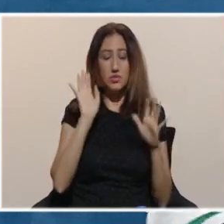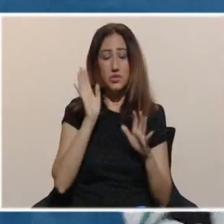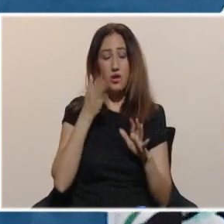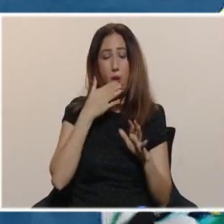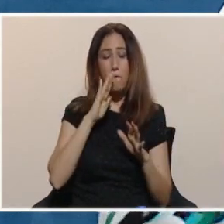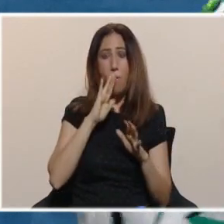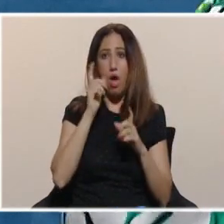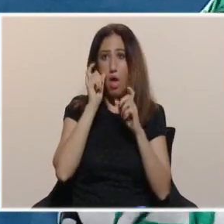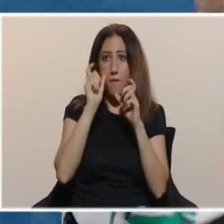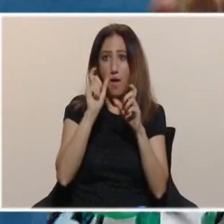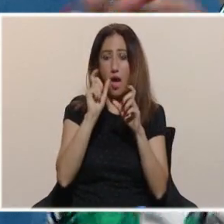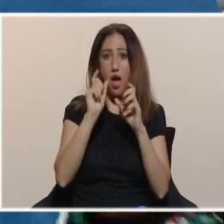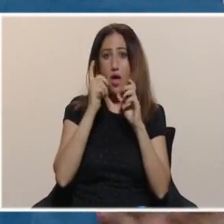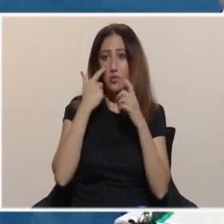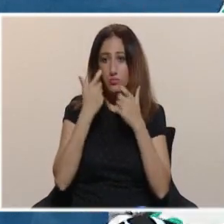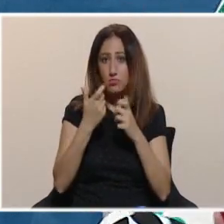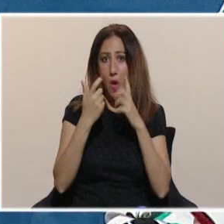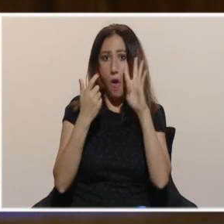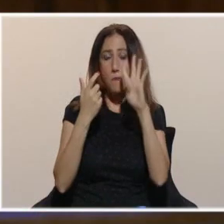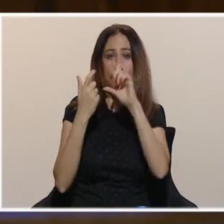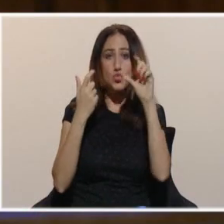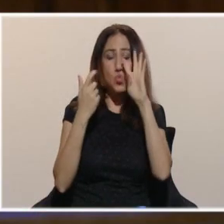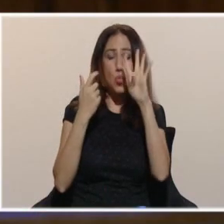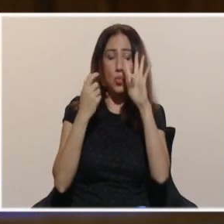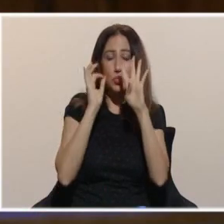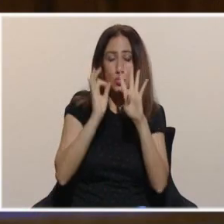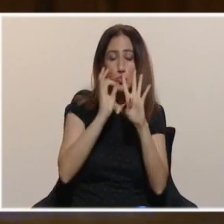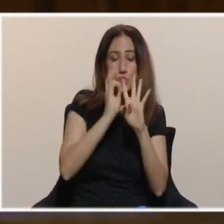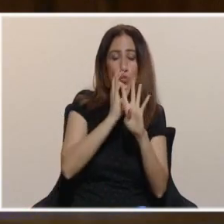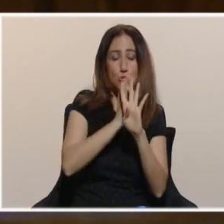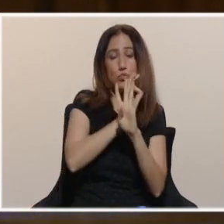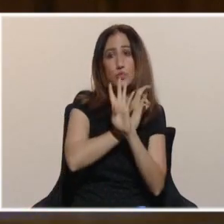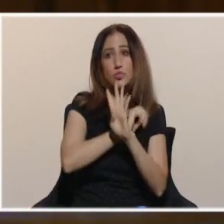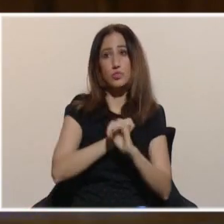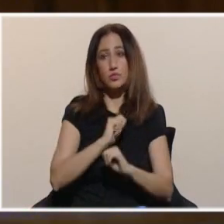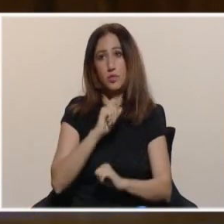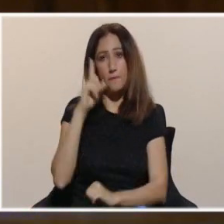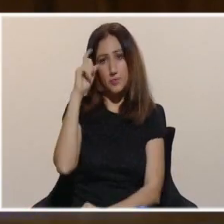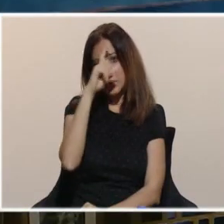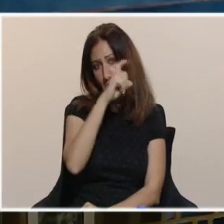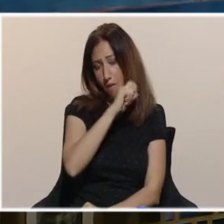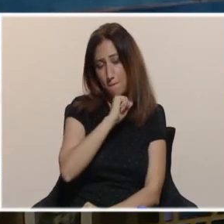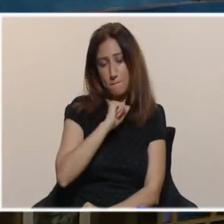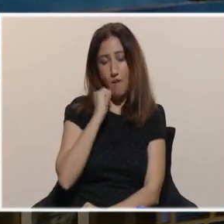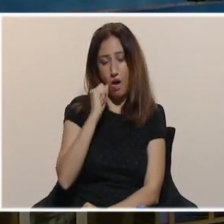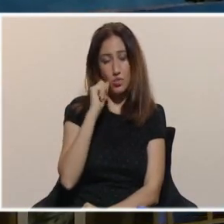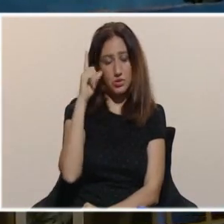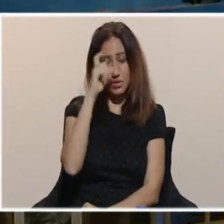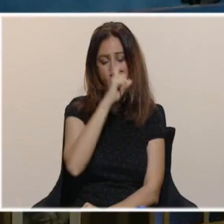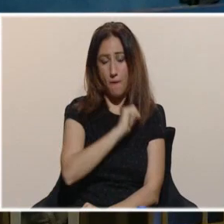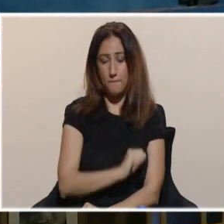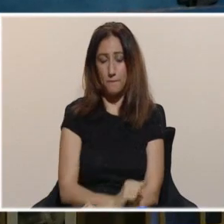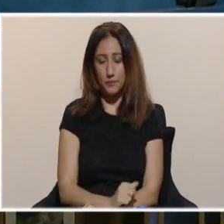فعشان كده كان عايز يخليني دايما تحت المتابعه. مش عارف، صعب. لا صعبة جدا، صعبة جدا.